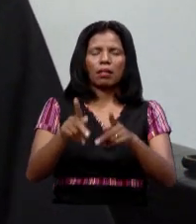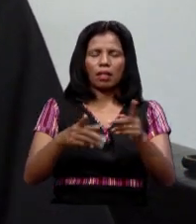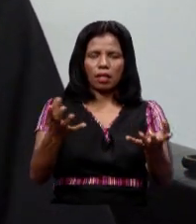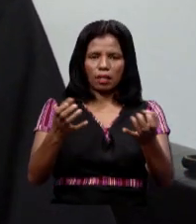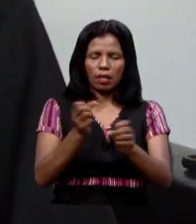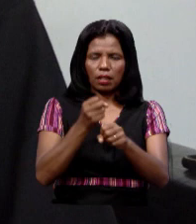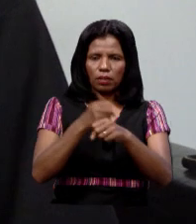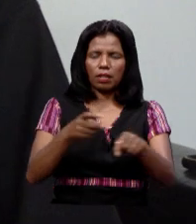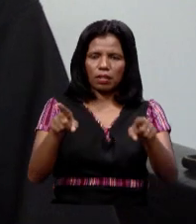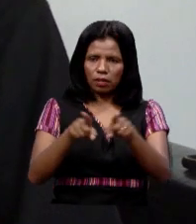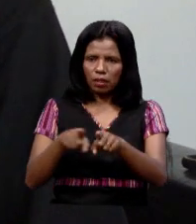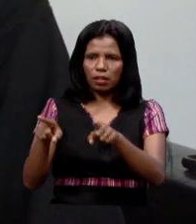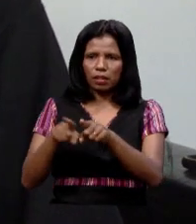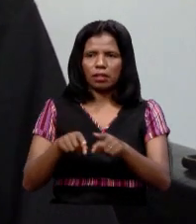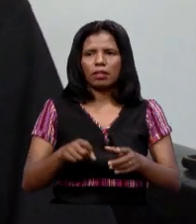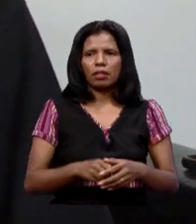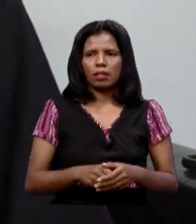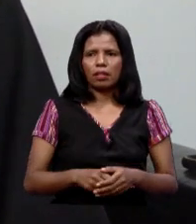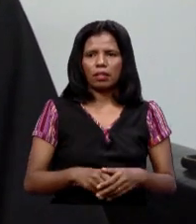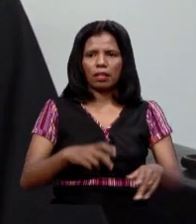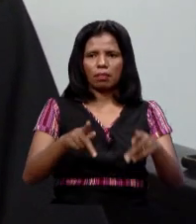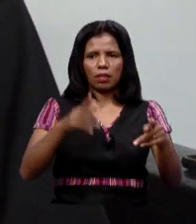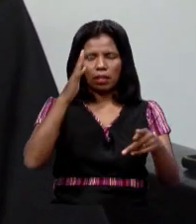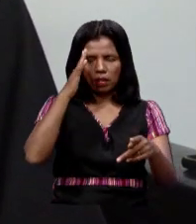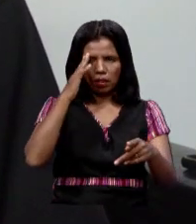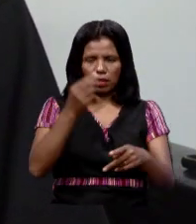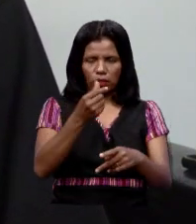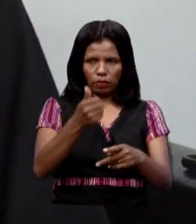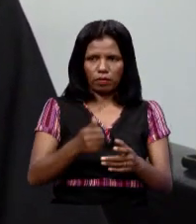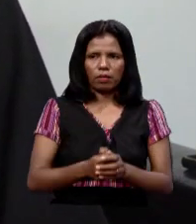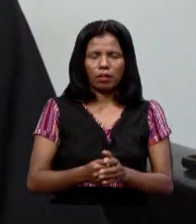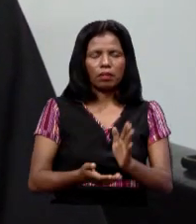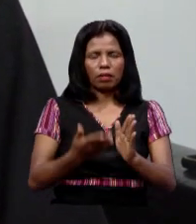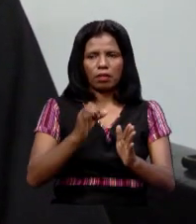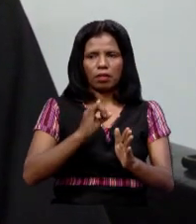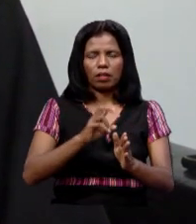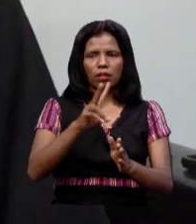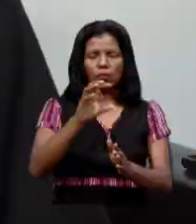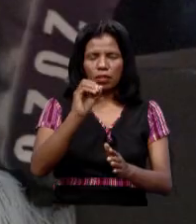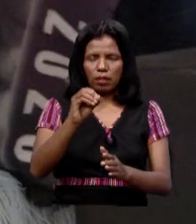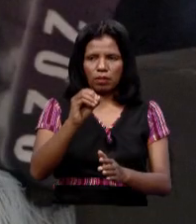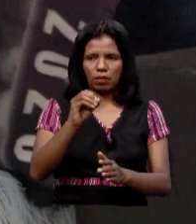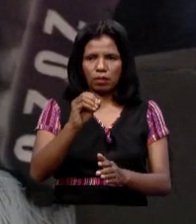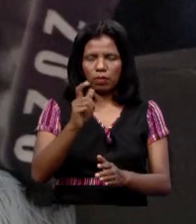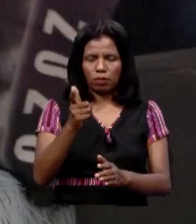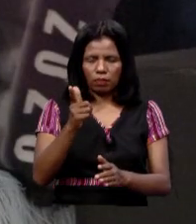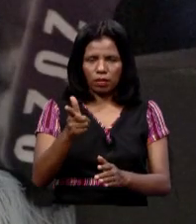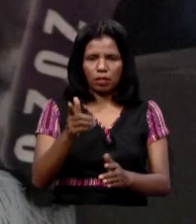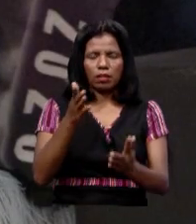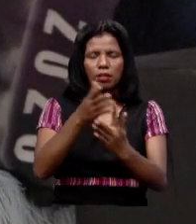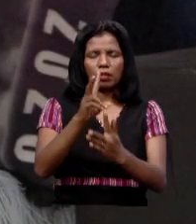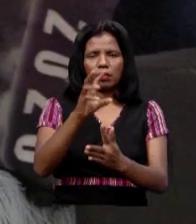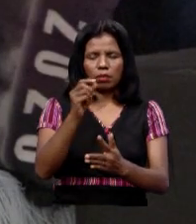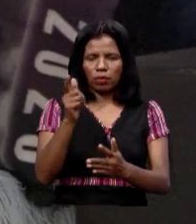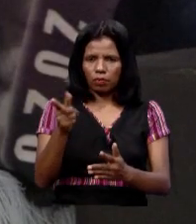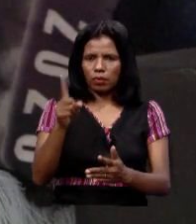idane komesa hate ema haten na ito intuan hina ba ne sa un ne ba ne 2000 Vintinian tama hea 2021